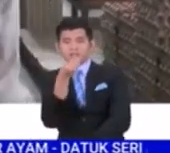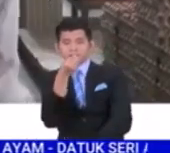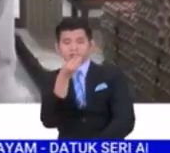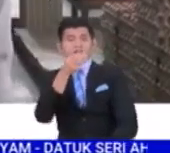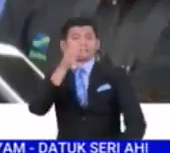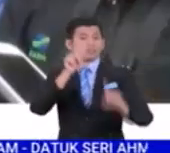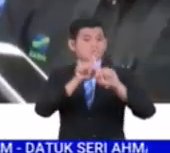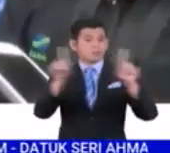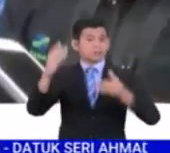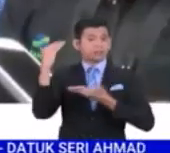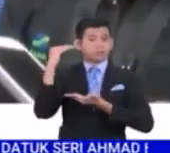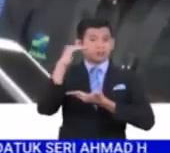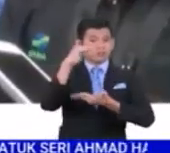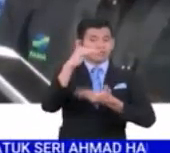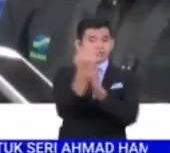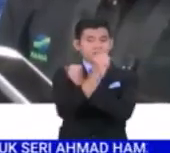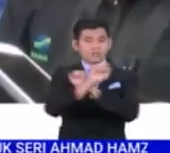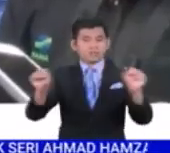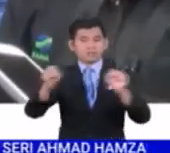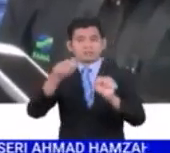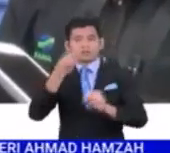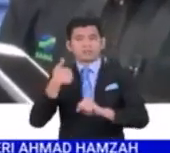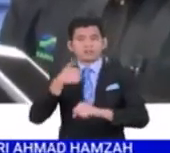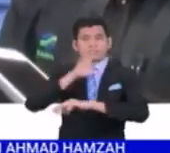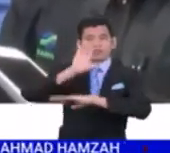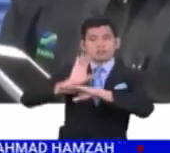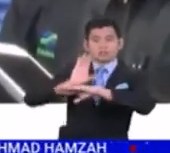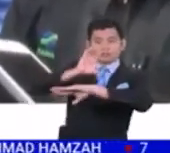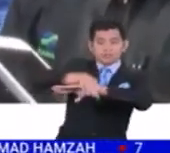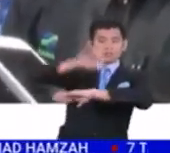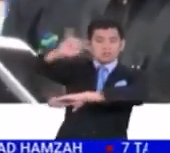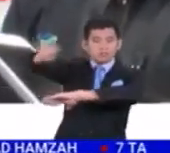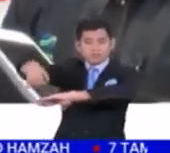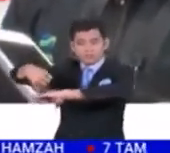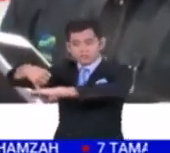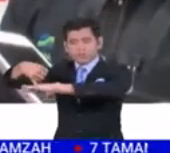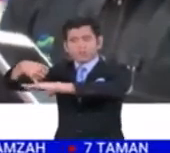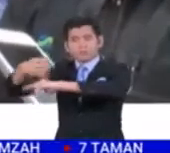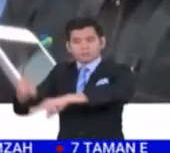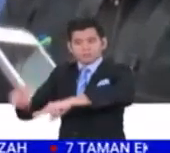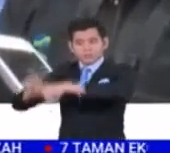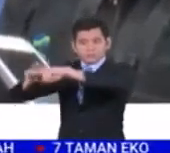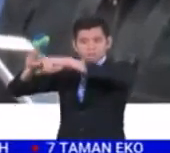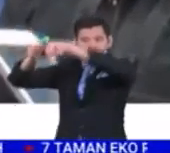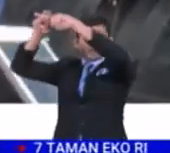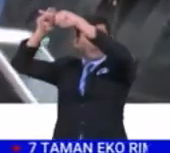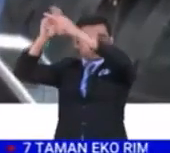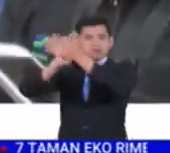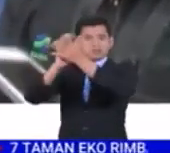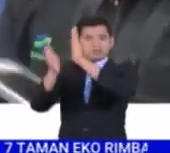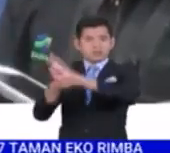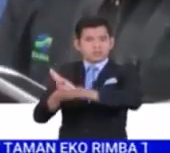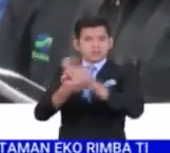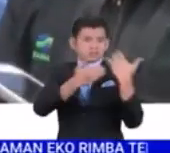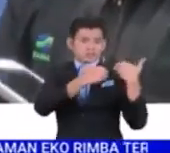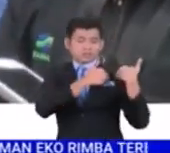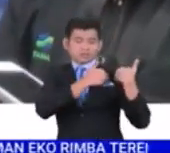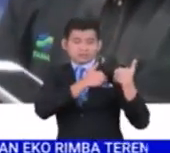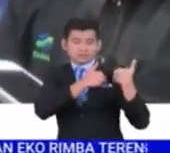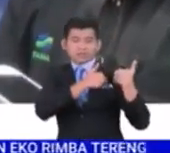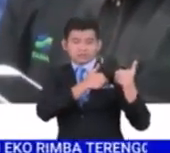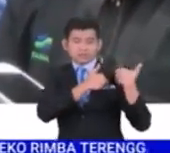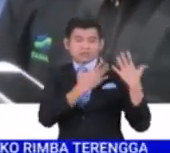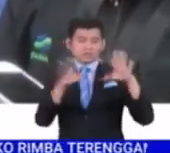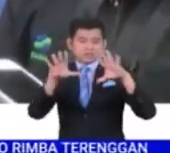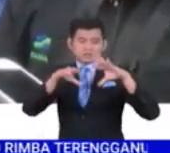Tetapi bekalan makanan yang kita terpaksa import, harga terus meningkat. Jadi bebanan yang tak ditanggung oleh